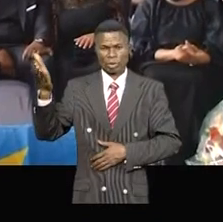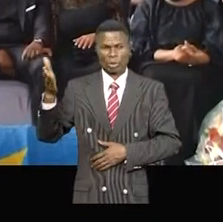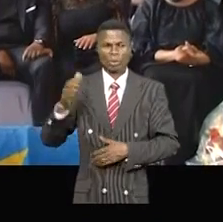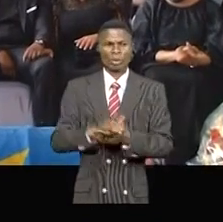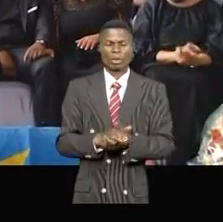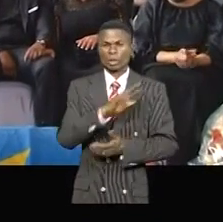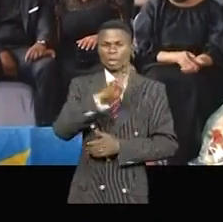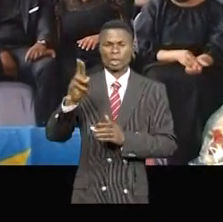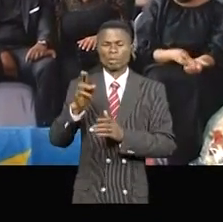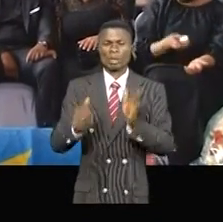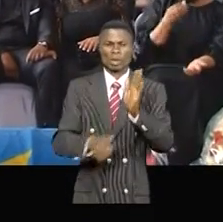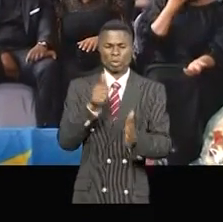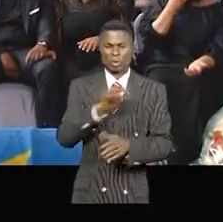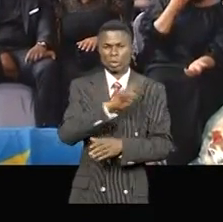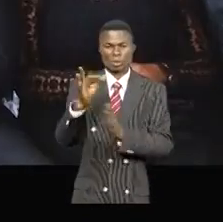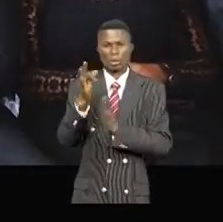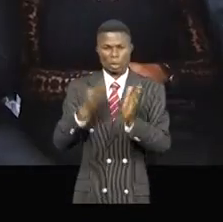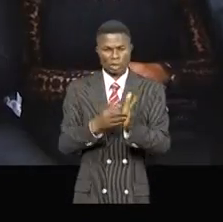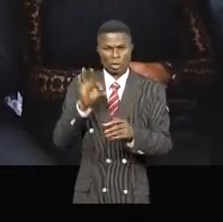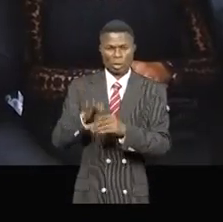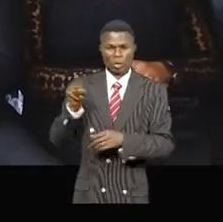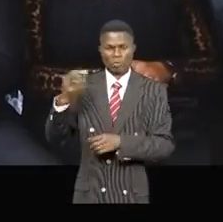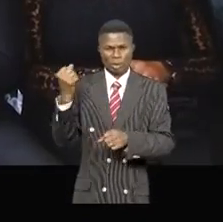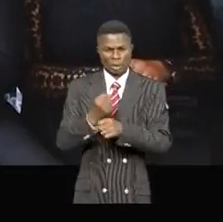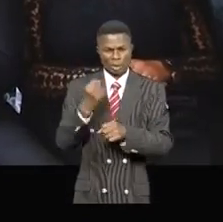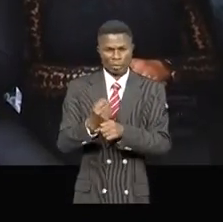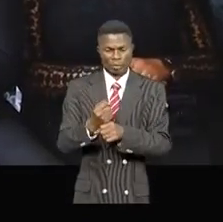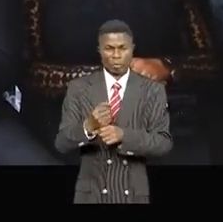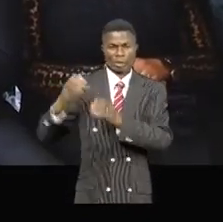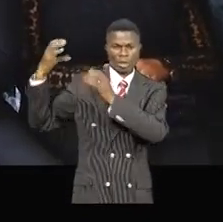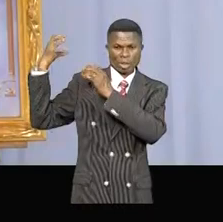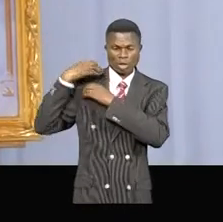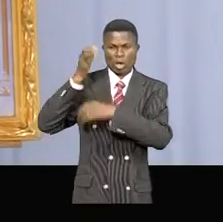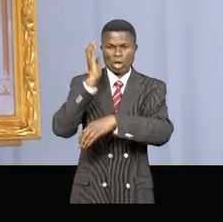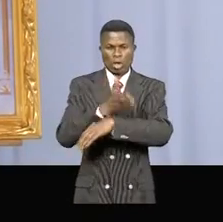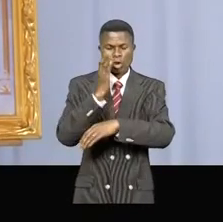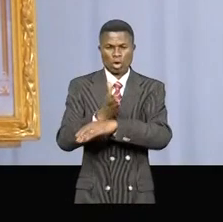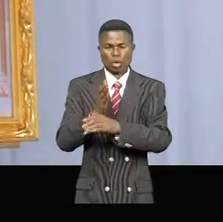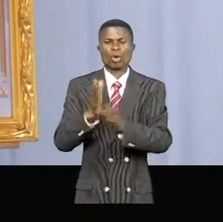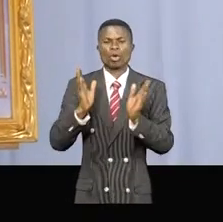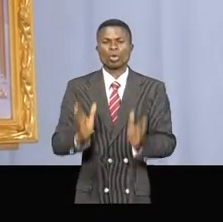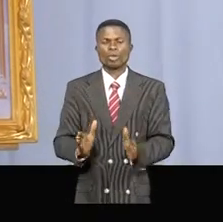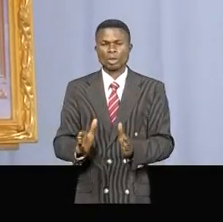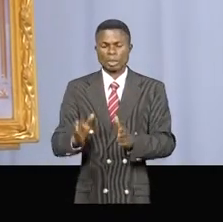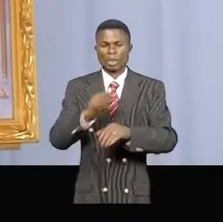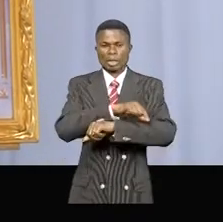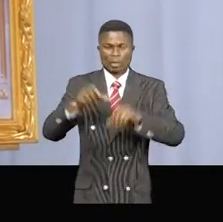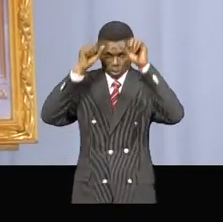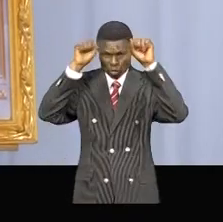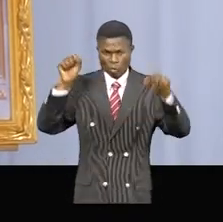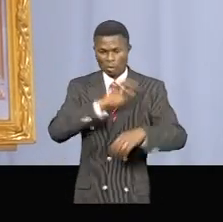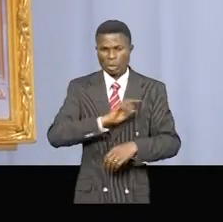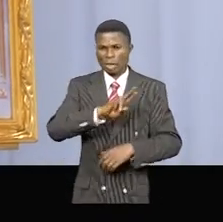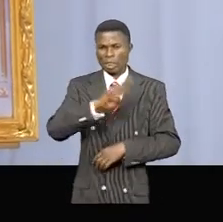de 2011 et de 2018. Il a aussi exercé les charges de conseiller privé à la présidence de la République en